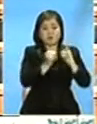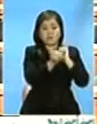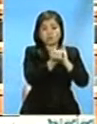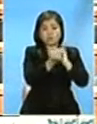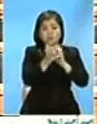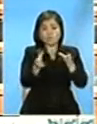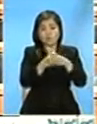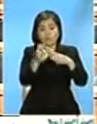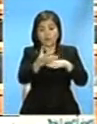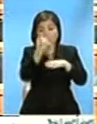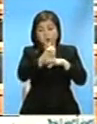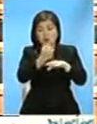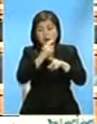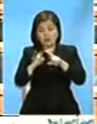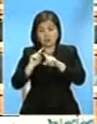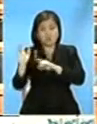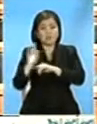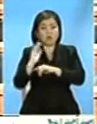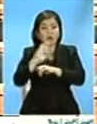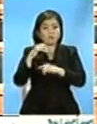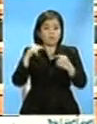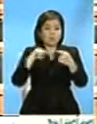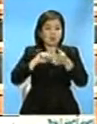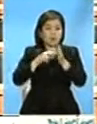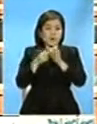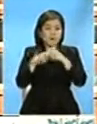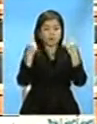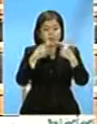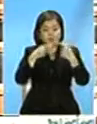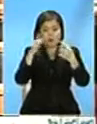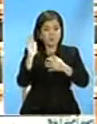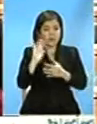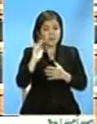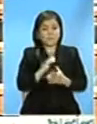คการเมืองใดหรือขั้วการเมืองใดเพราะมันจะเป็นการขยายความแตกแยกมากเกินเหตุ